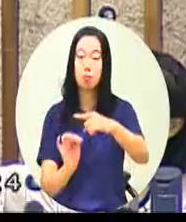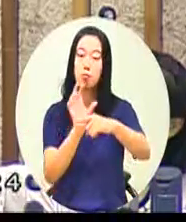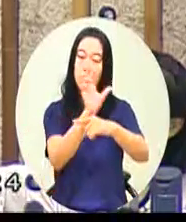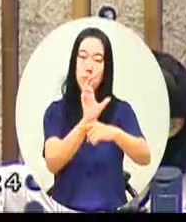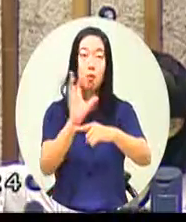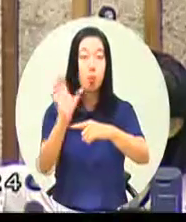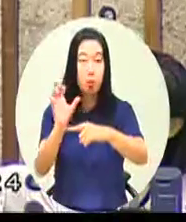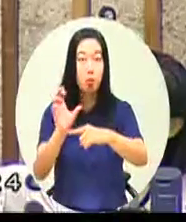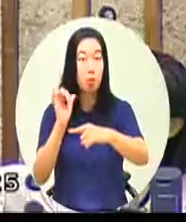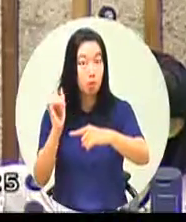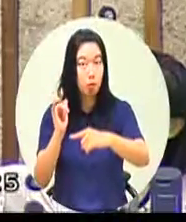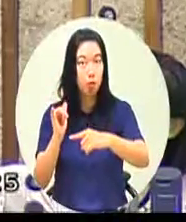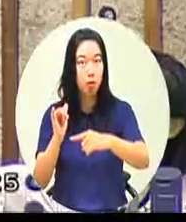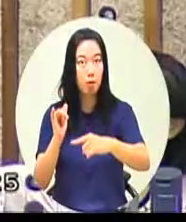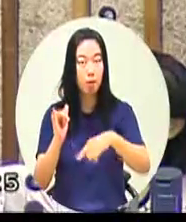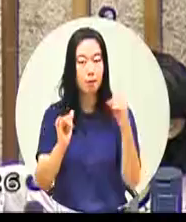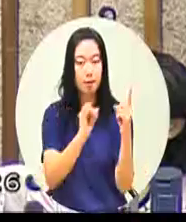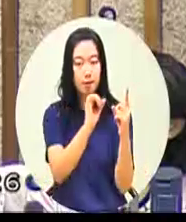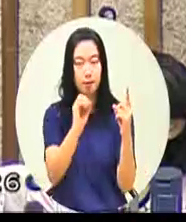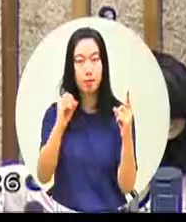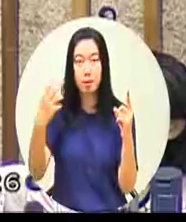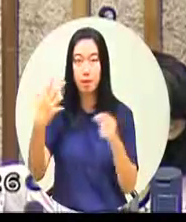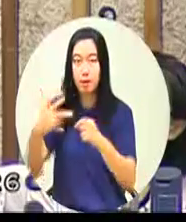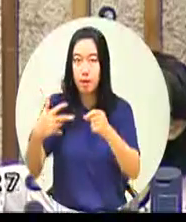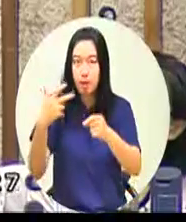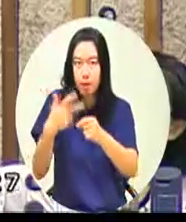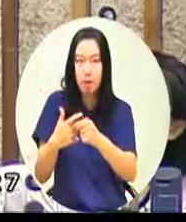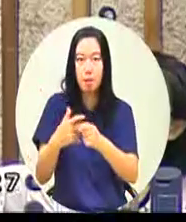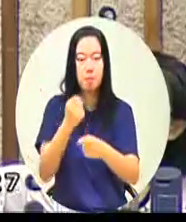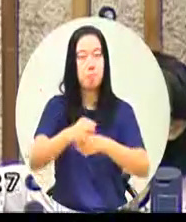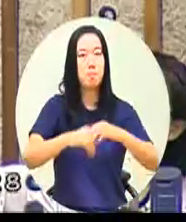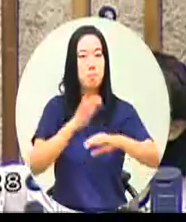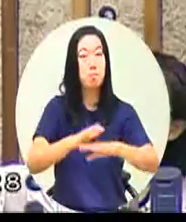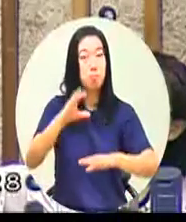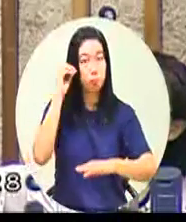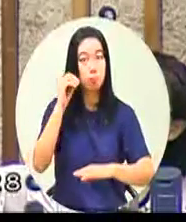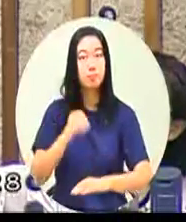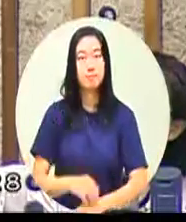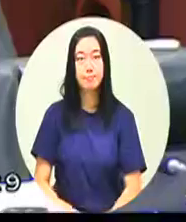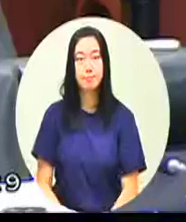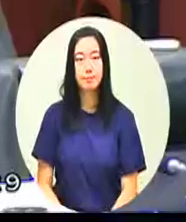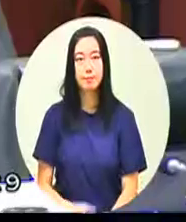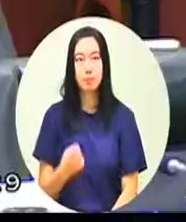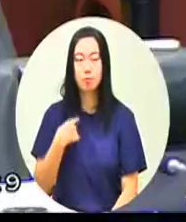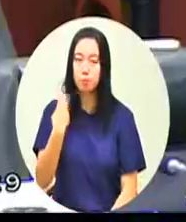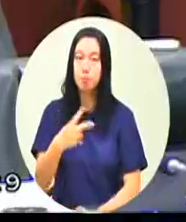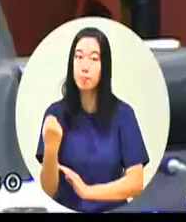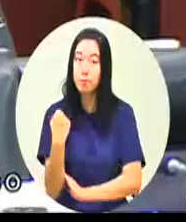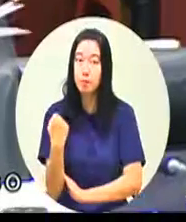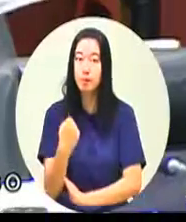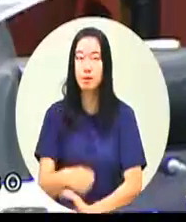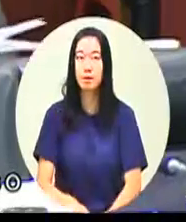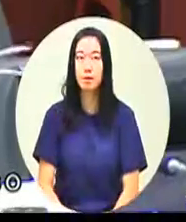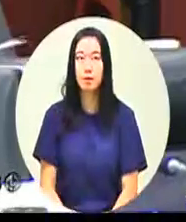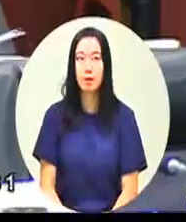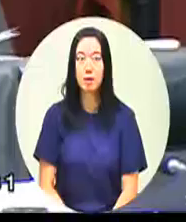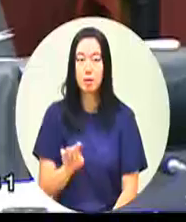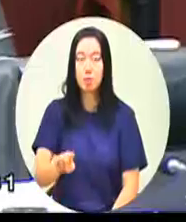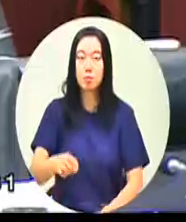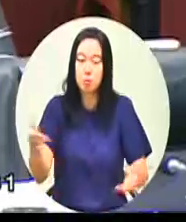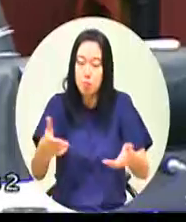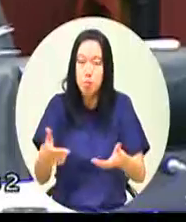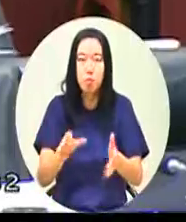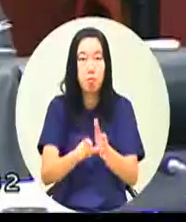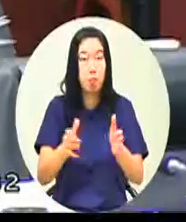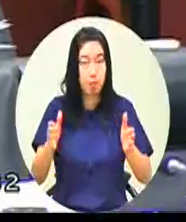80%-90%，但是一定会在107年的防汛期以前会完工。 好，那我们就尽量在施工的当